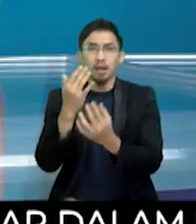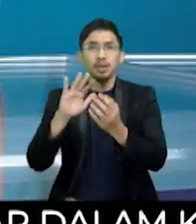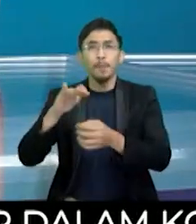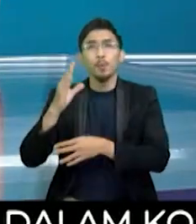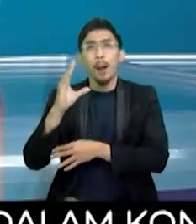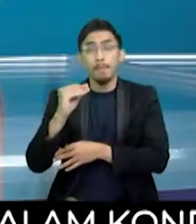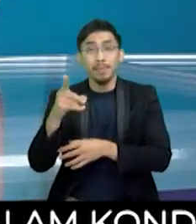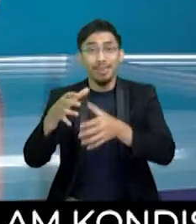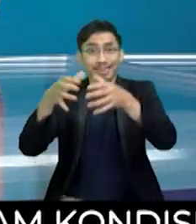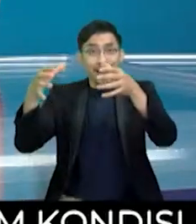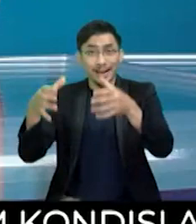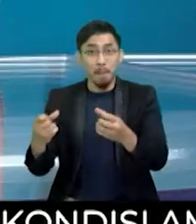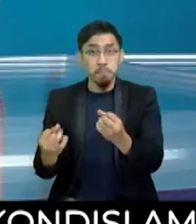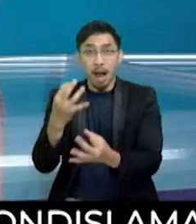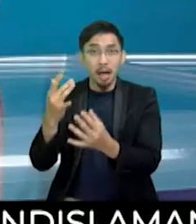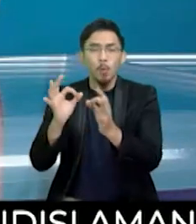dan petir melanda wilayah ini.